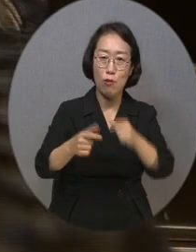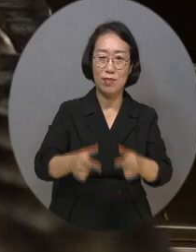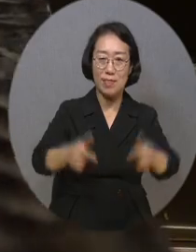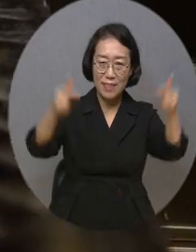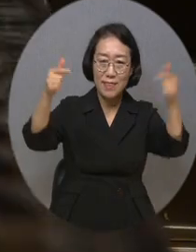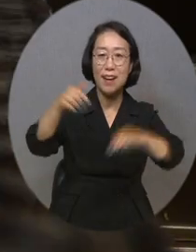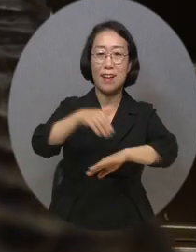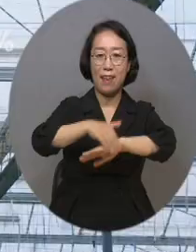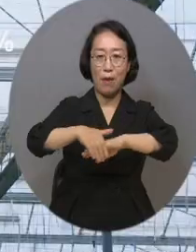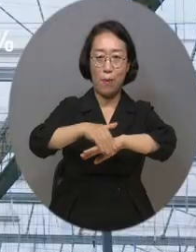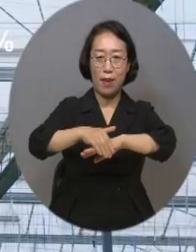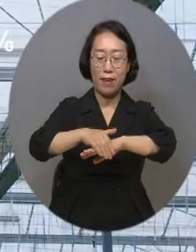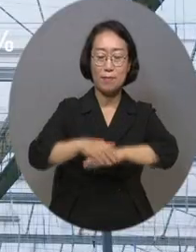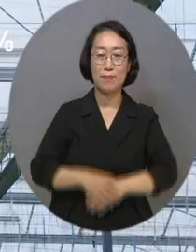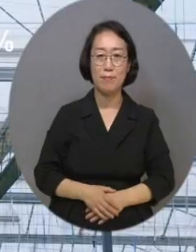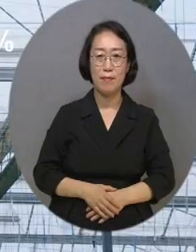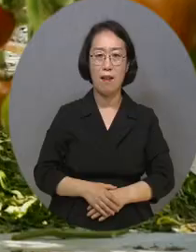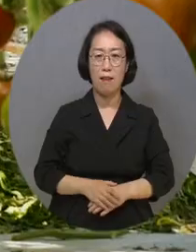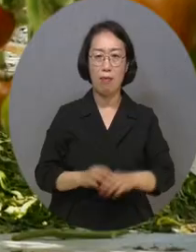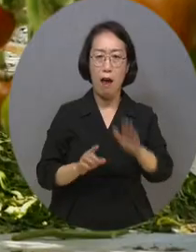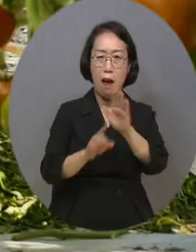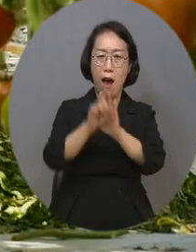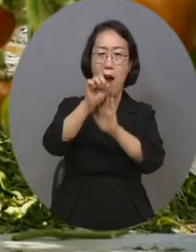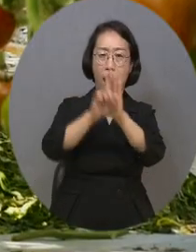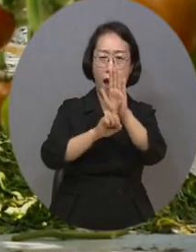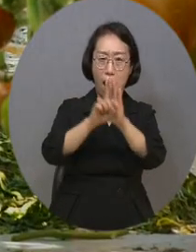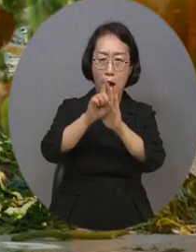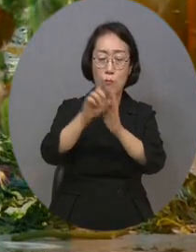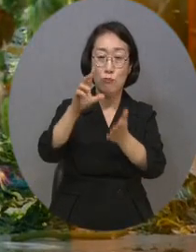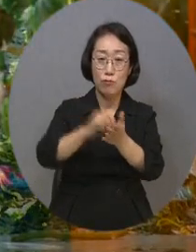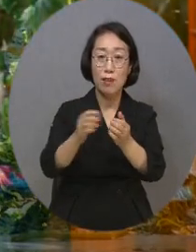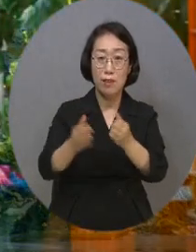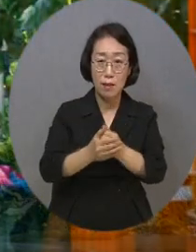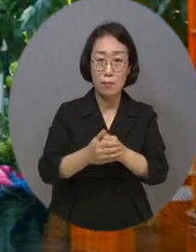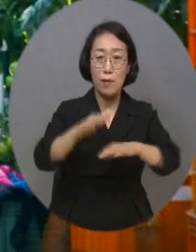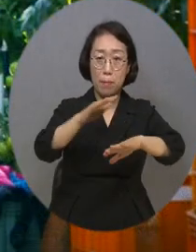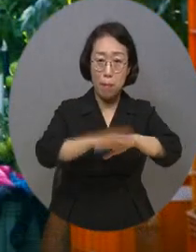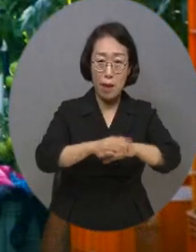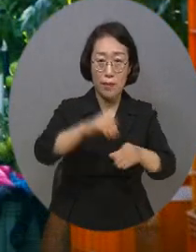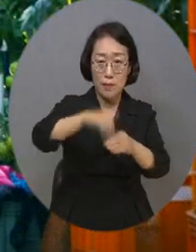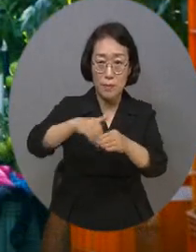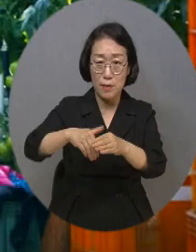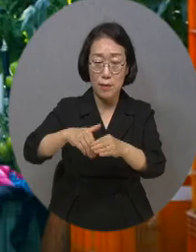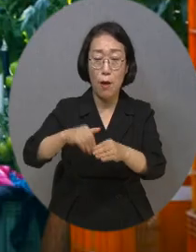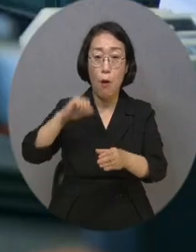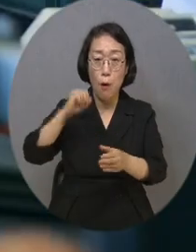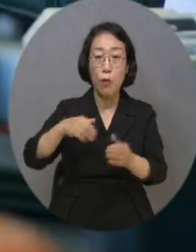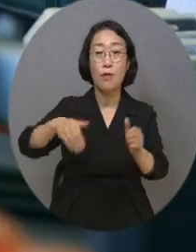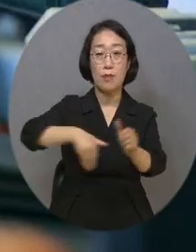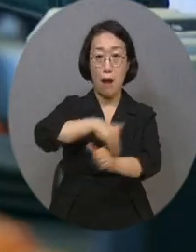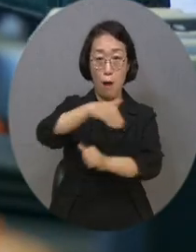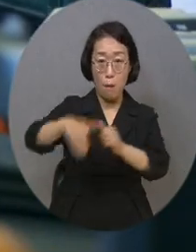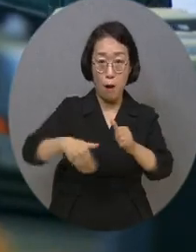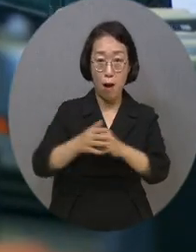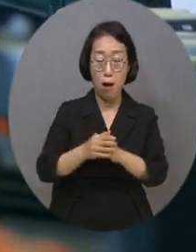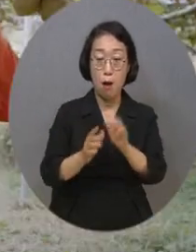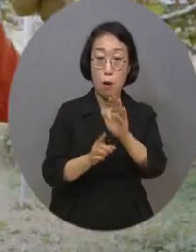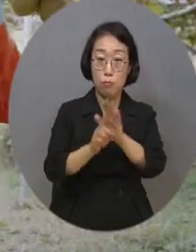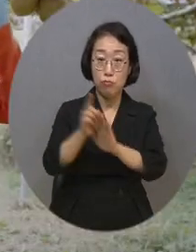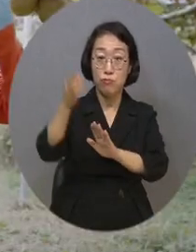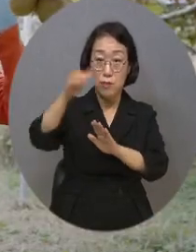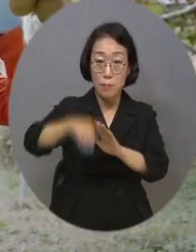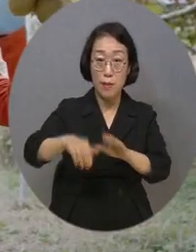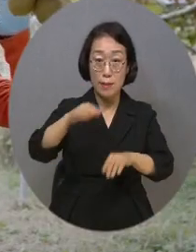계획입니다. 기후 변화로 인해 농가들이 어려움을 겪고 있는 시기에 보성군은 이상 기후에도 안정적인